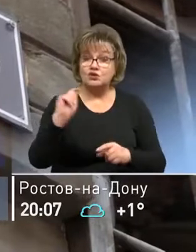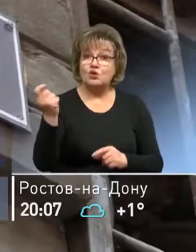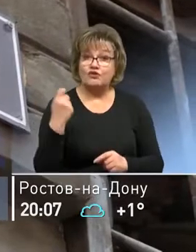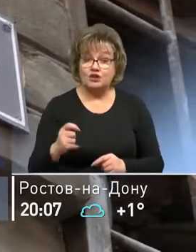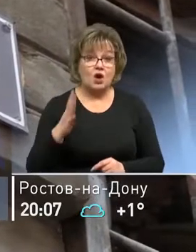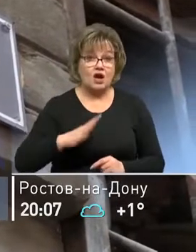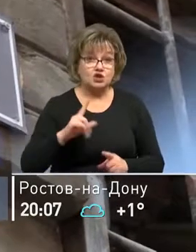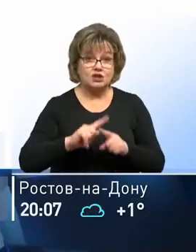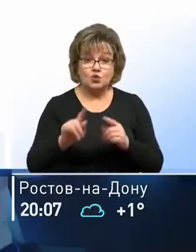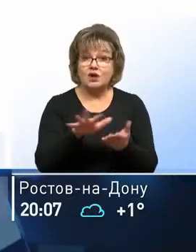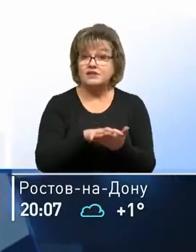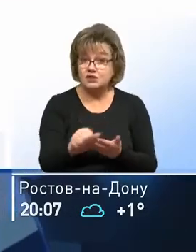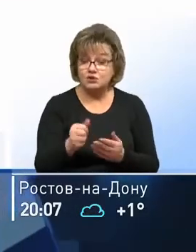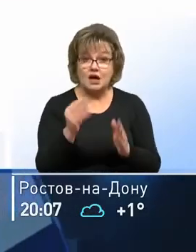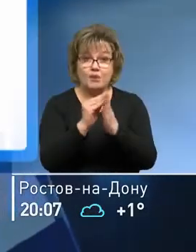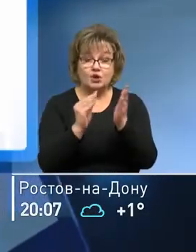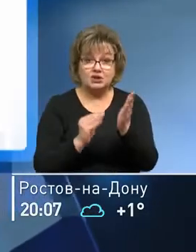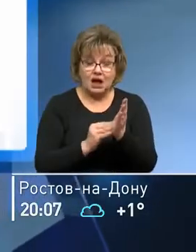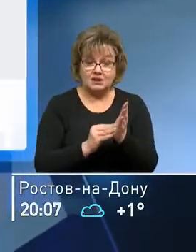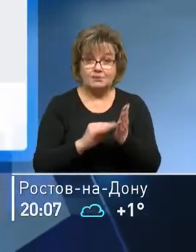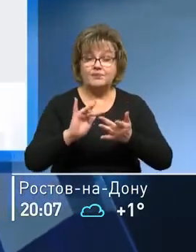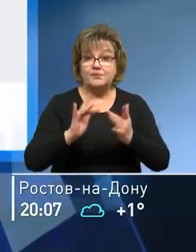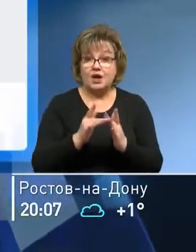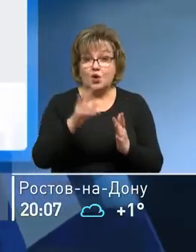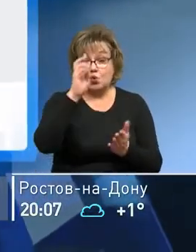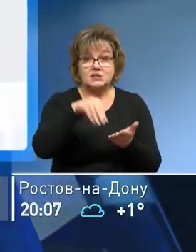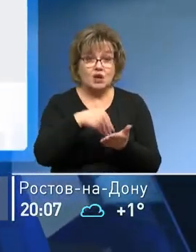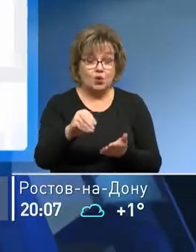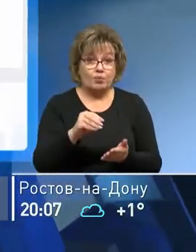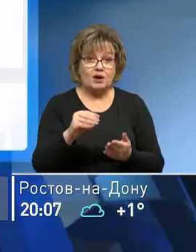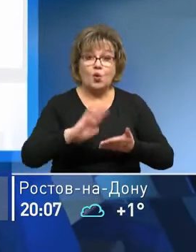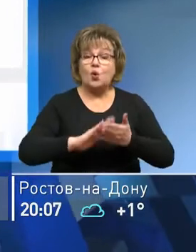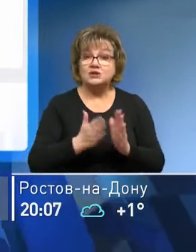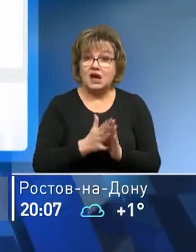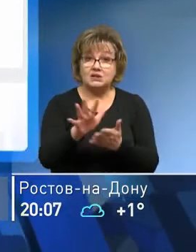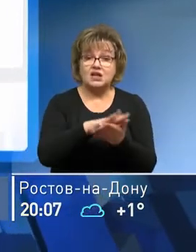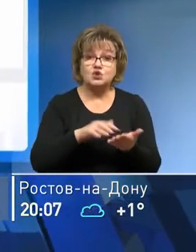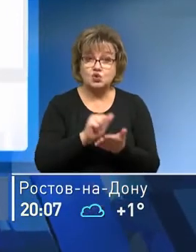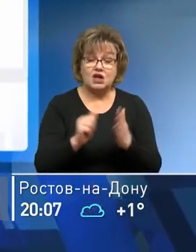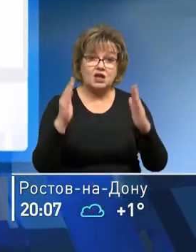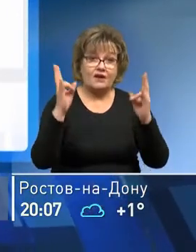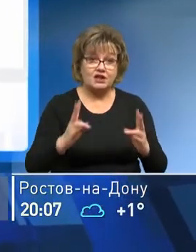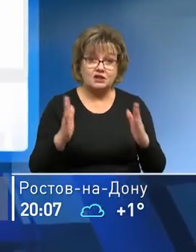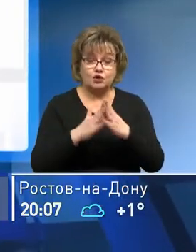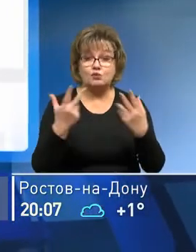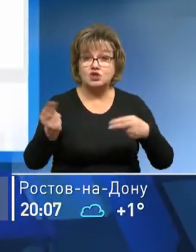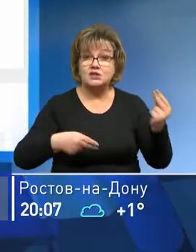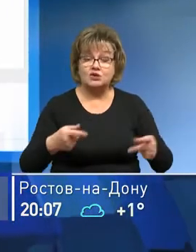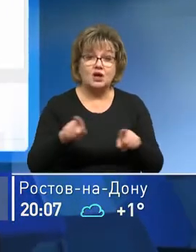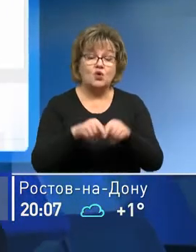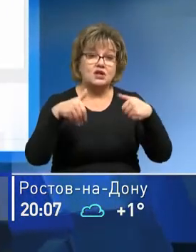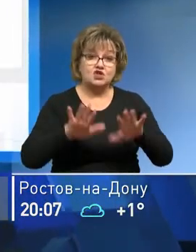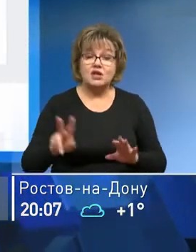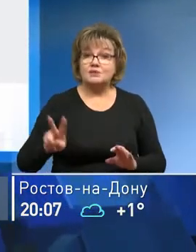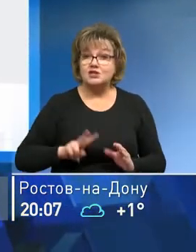ожидает скоро вас носа по данным официального сайта госзакупок контракт на разрушение аварийного дома уже заключен такое решение